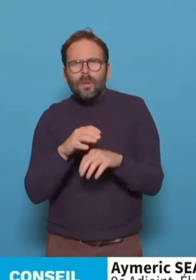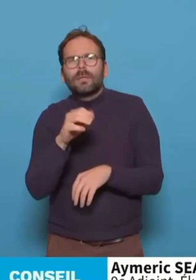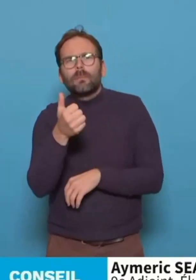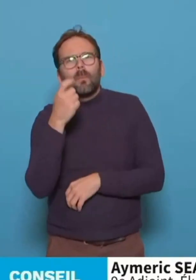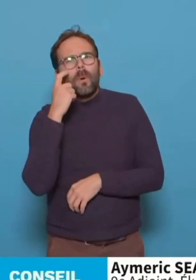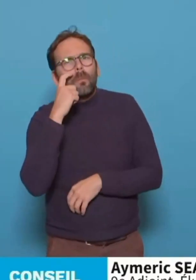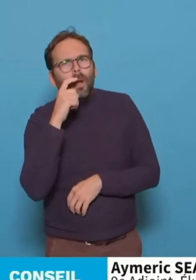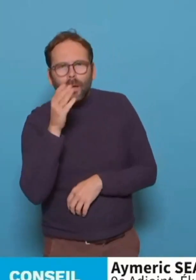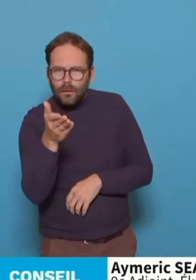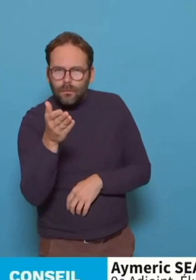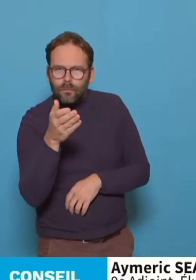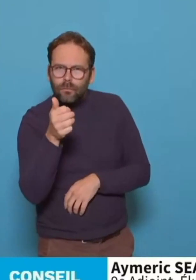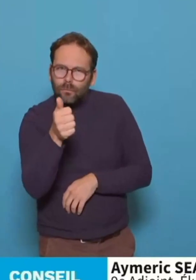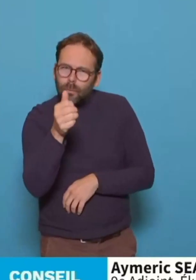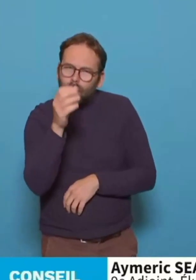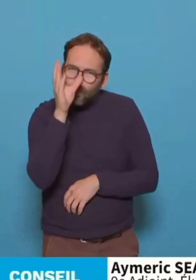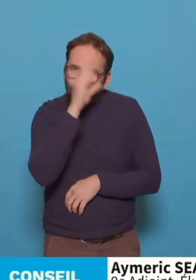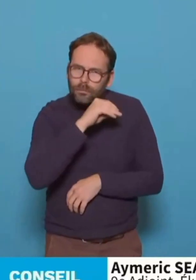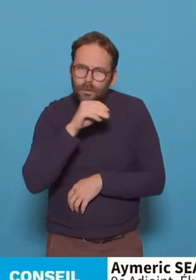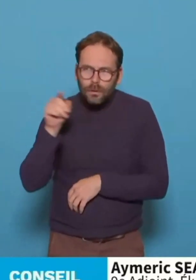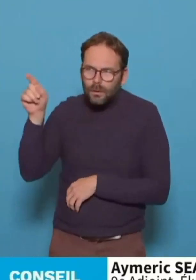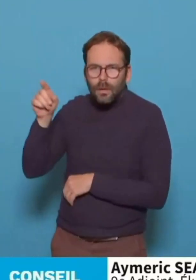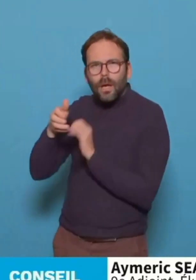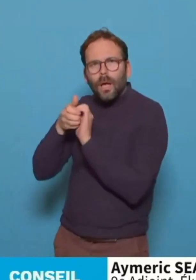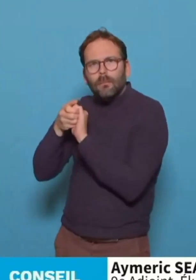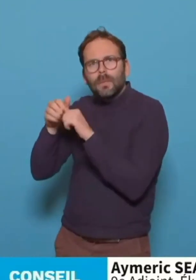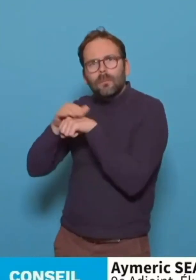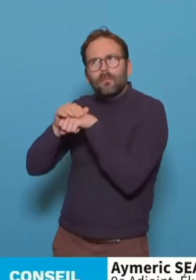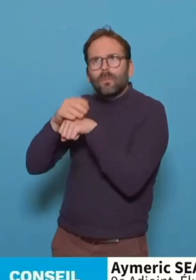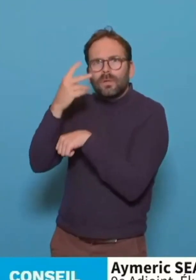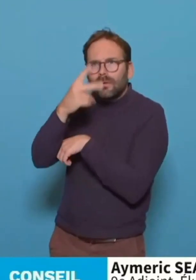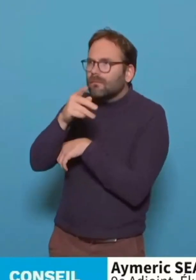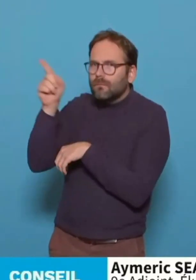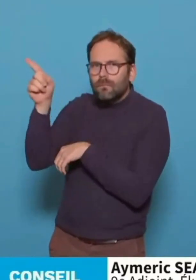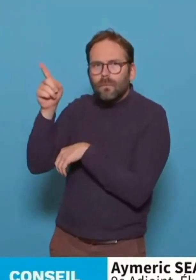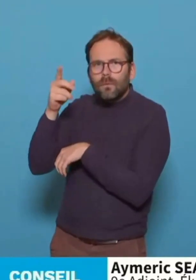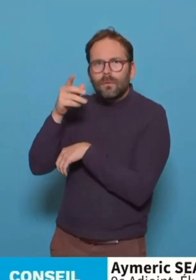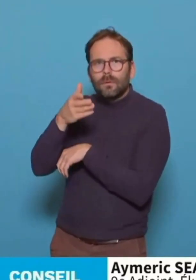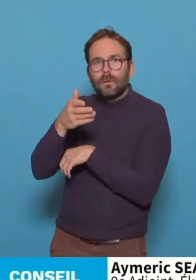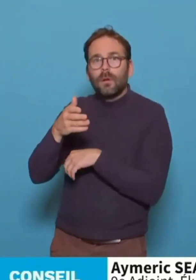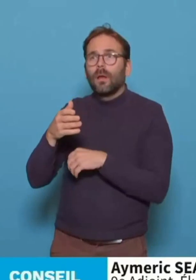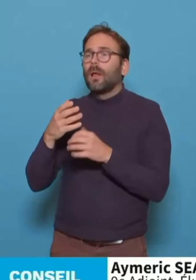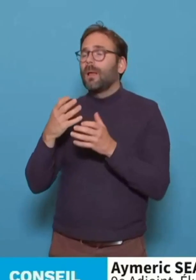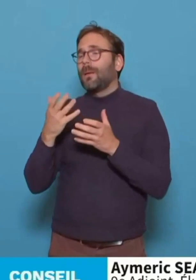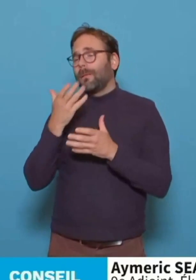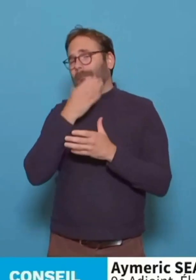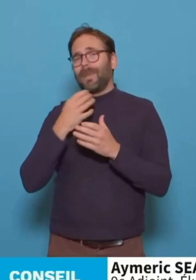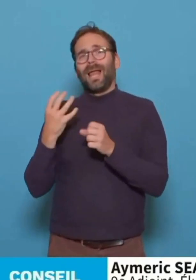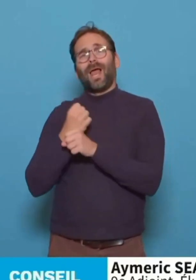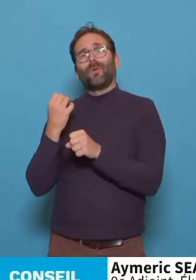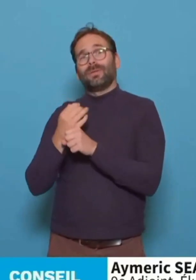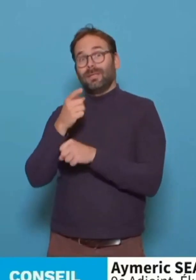avez oublié que vos amis politiques ont combattu toutes les belles réussites que vous venez de